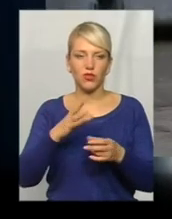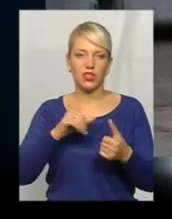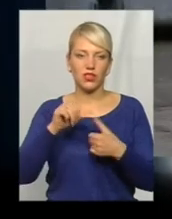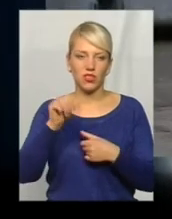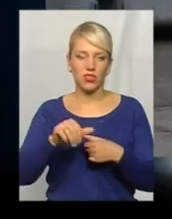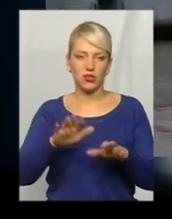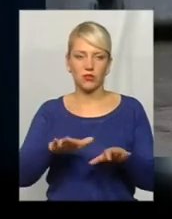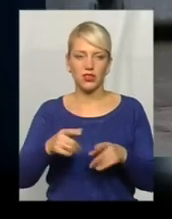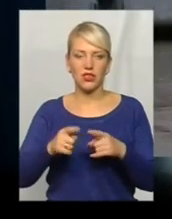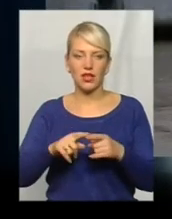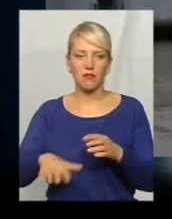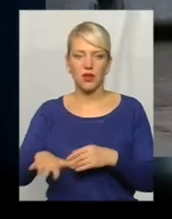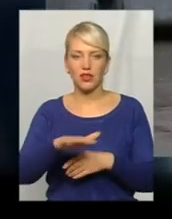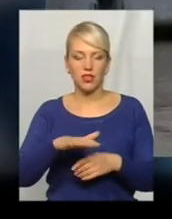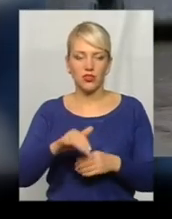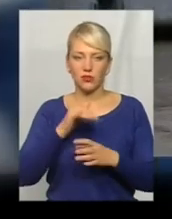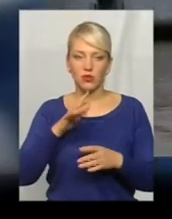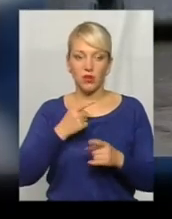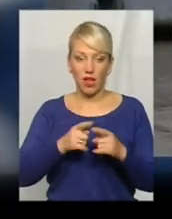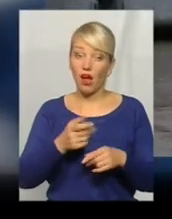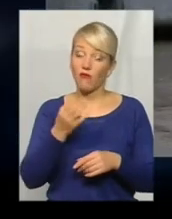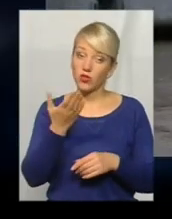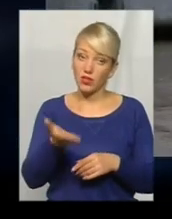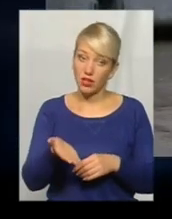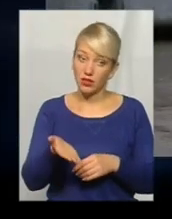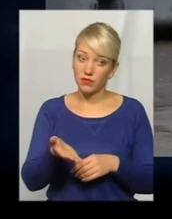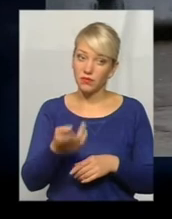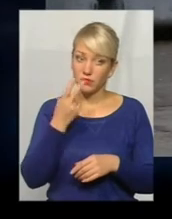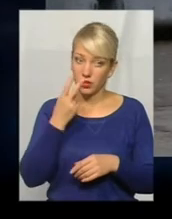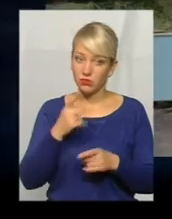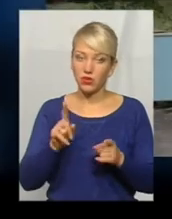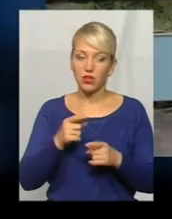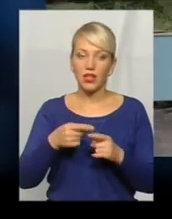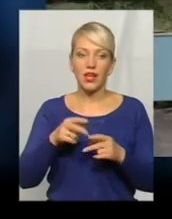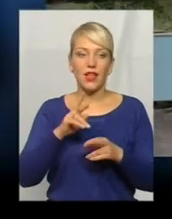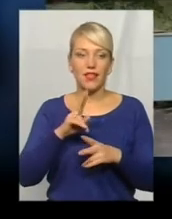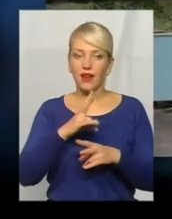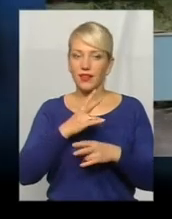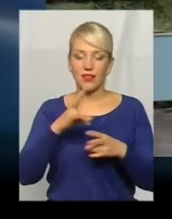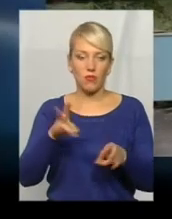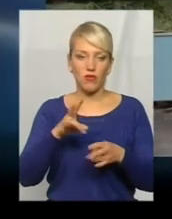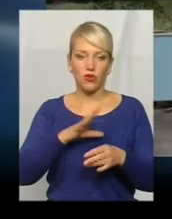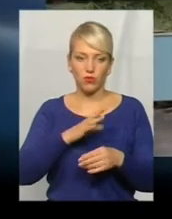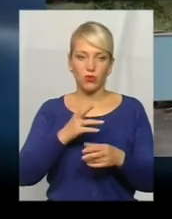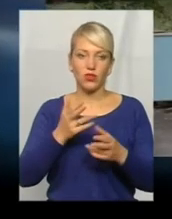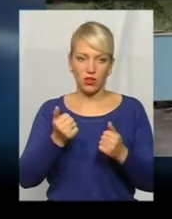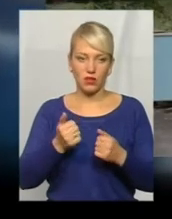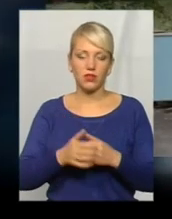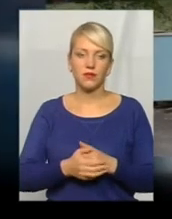цей майданчик, воно... А оце, от власне, знову ж, так? Тобто це так. Те, як не має бути, так? Так, звичайно.